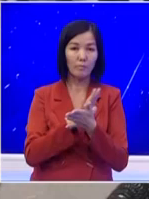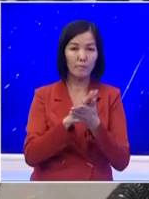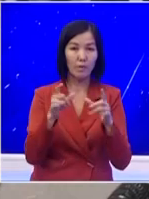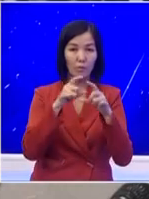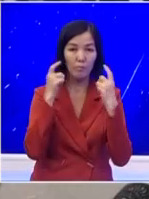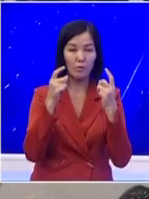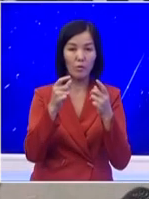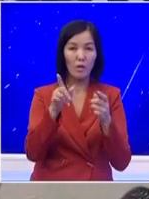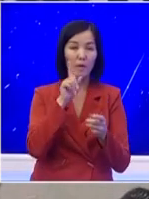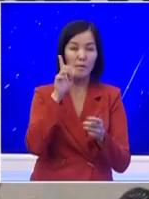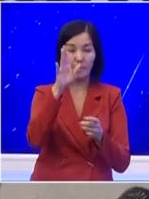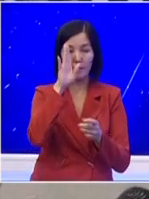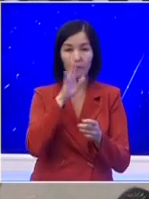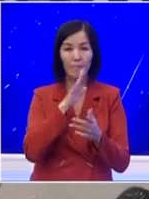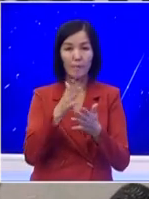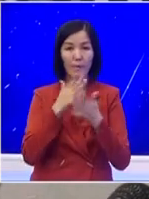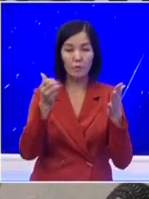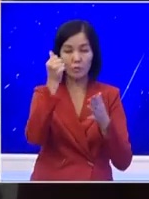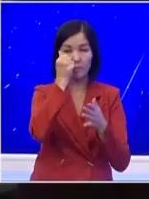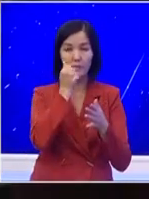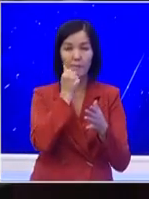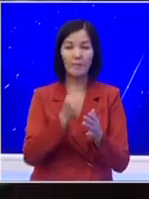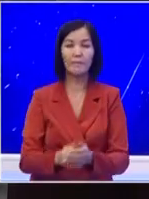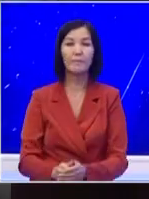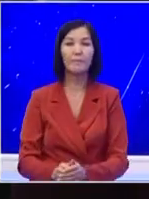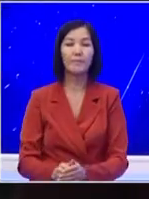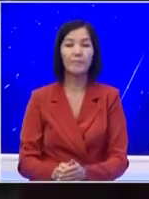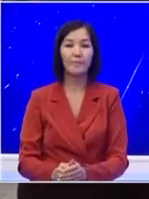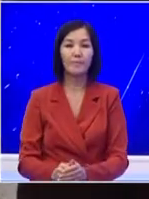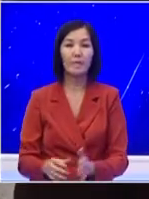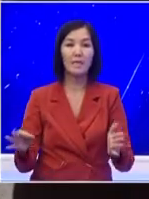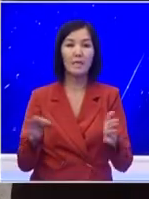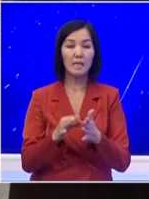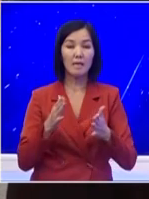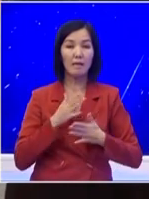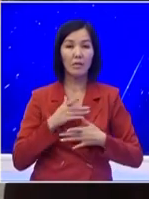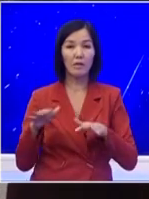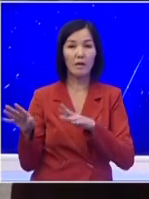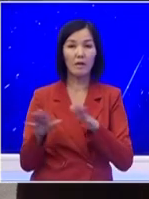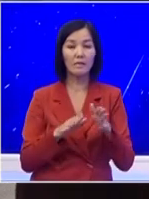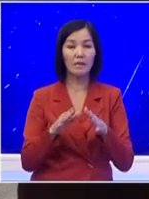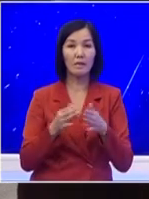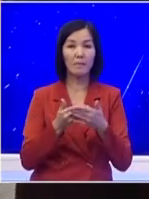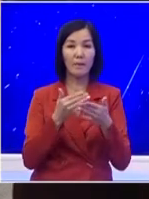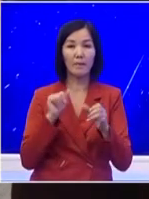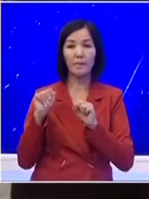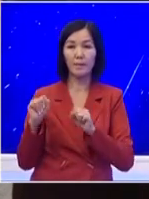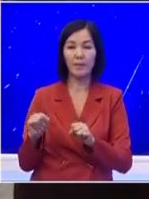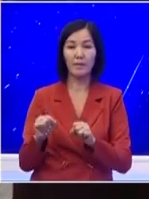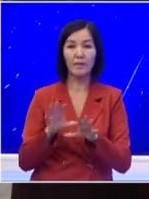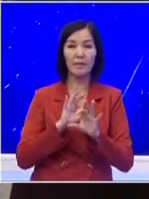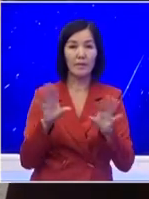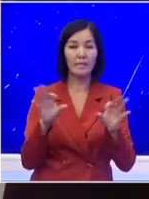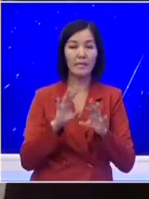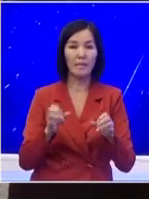маску. Ребята молодцы. Спасибо им большое. Цель нашей акции – профилактика коронавируса. Наши бойцы разъясняли гражданам